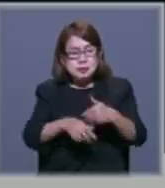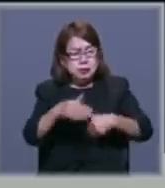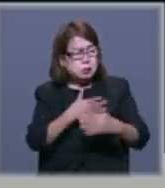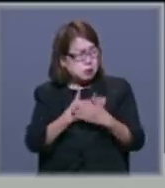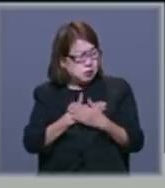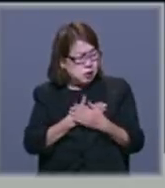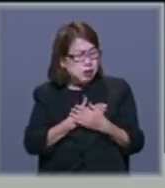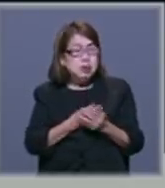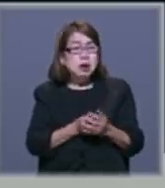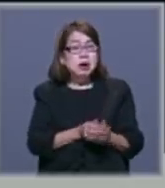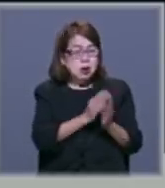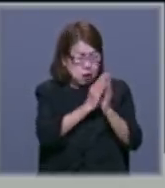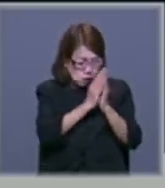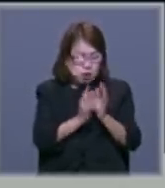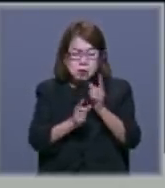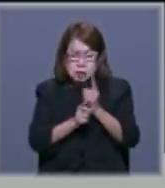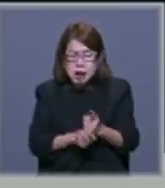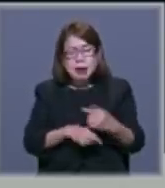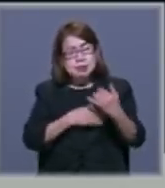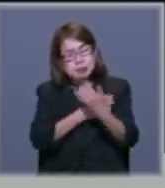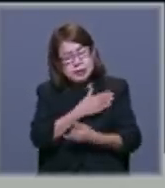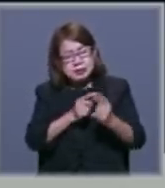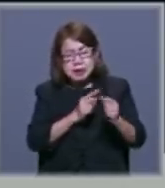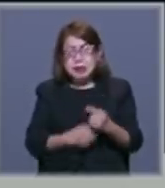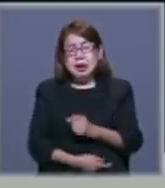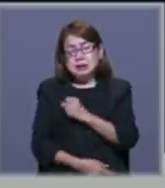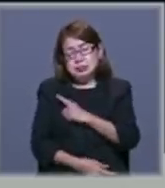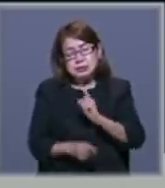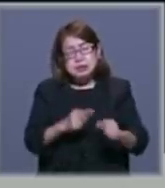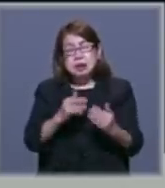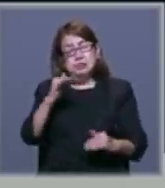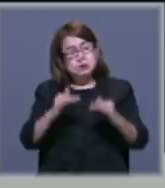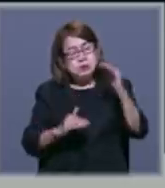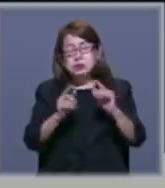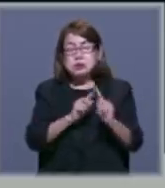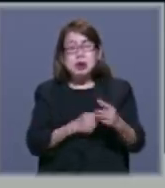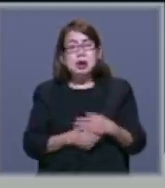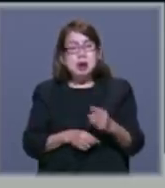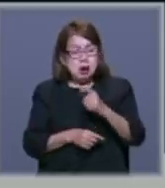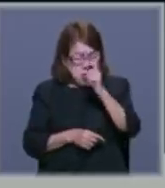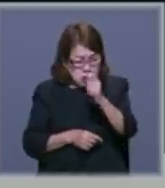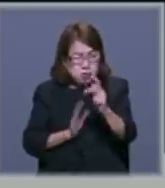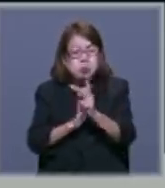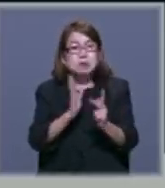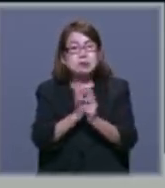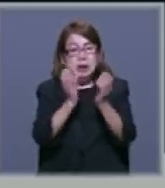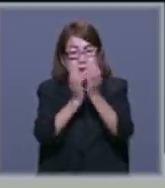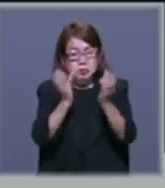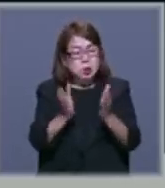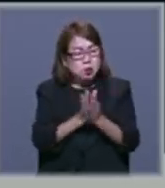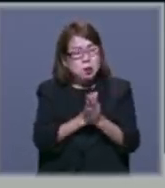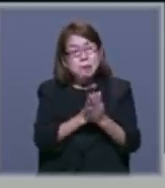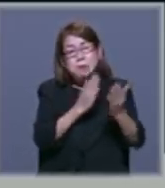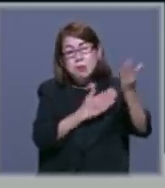ติทุกศาสนาทุกชนชั้นวรรณะเพศและวัยทรงเคารพพระธรรมนูญกฎหมายและโบราณราชประเ